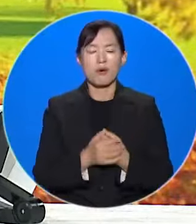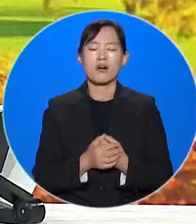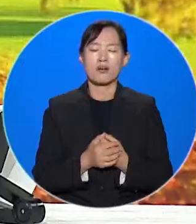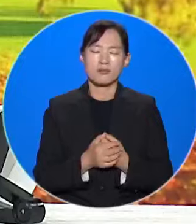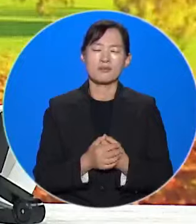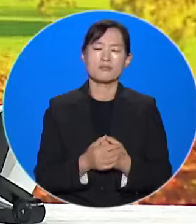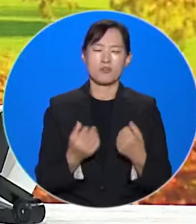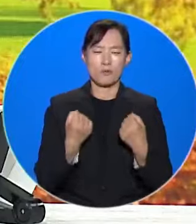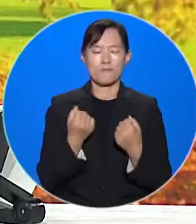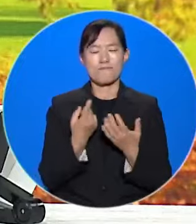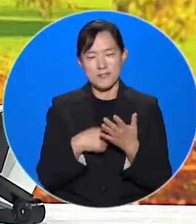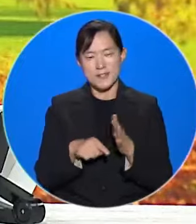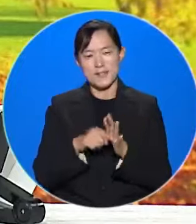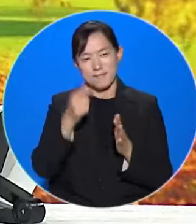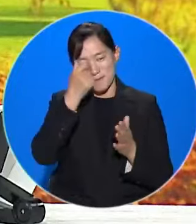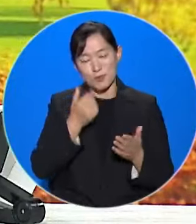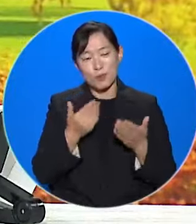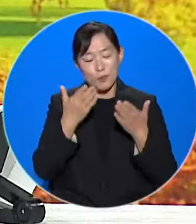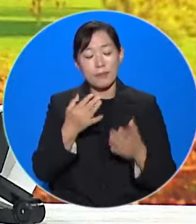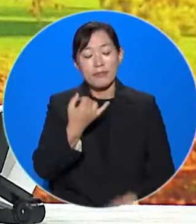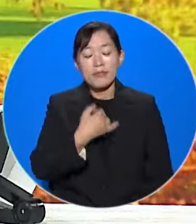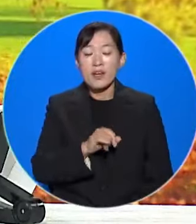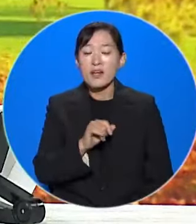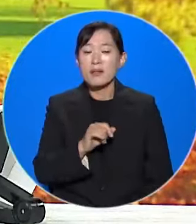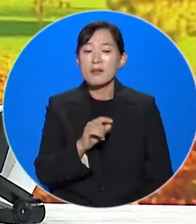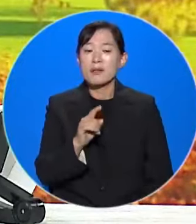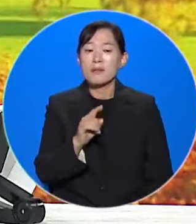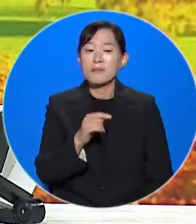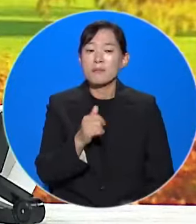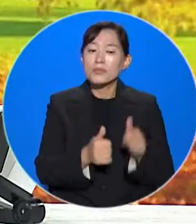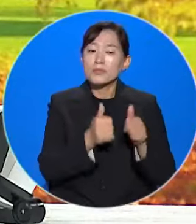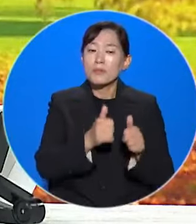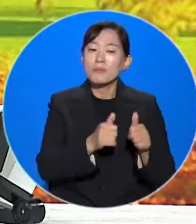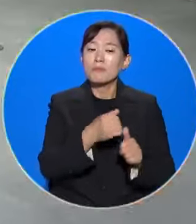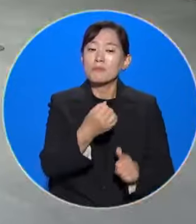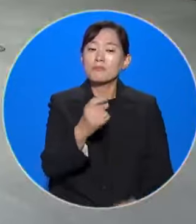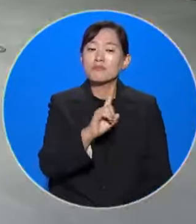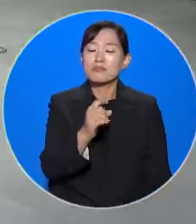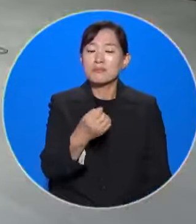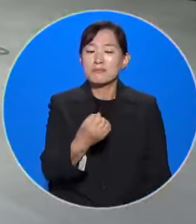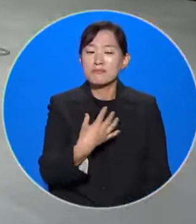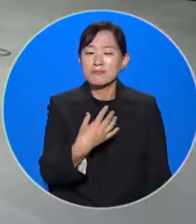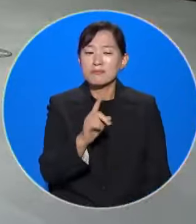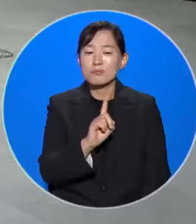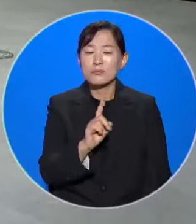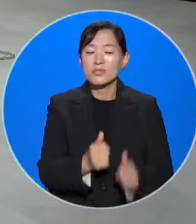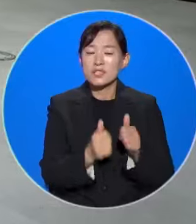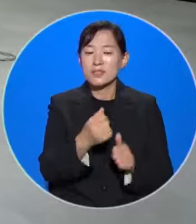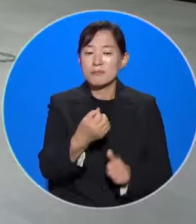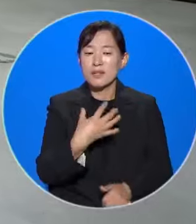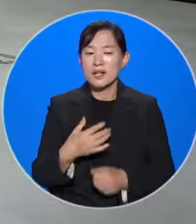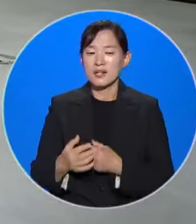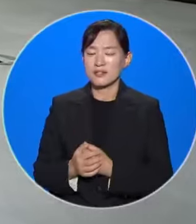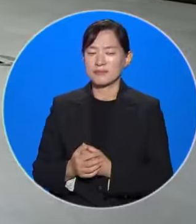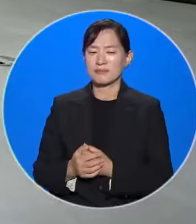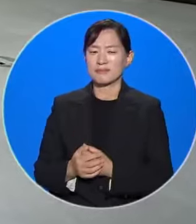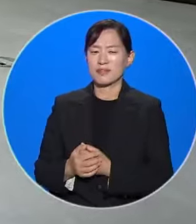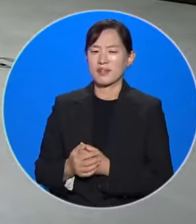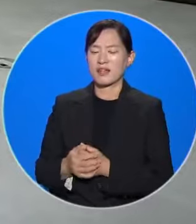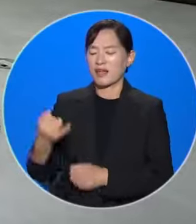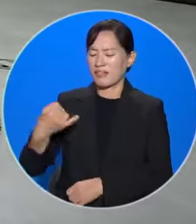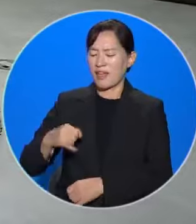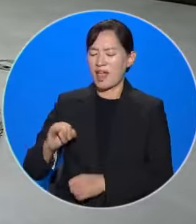되고 네네. 우리 따님들은 아까 시험을 친다고 했는데 혹시 무슨 시험을 보는지 알 수 있을까요? 아, 어린이집의